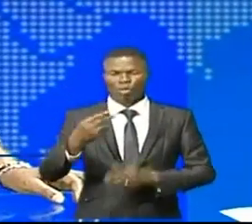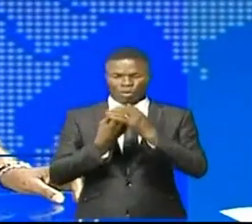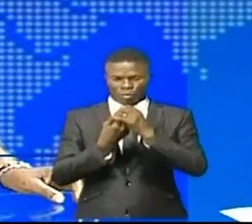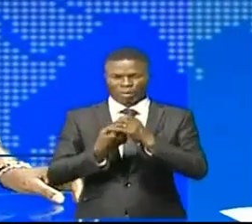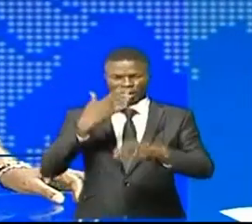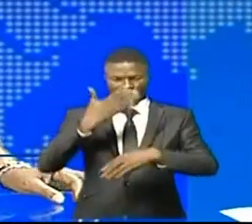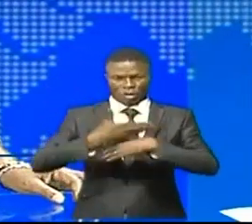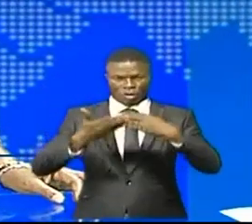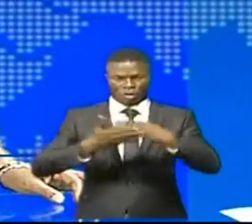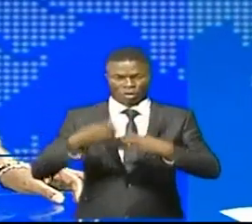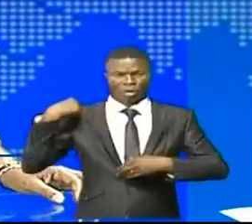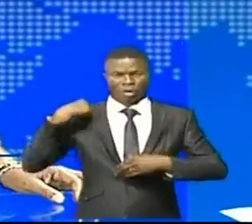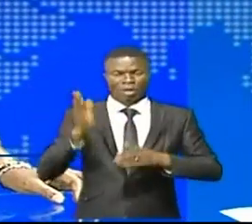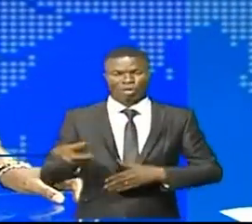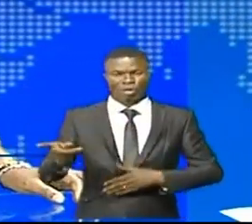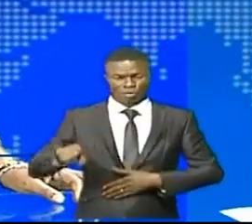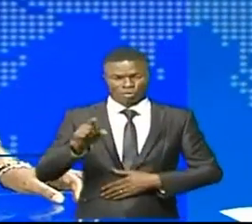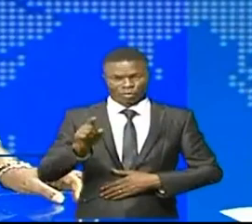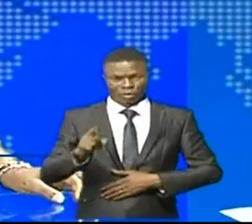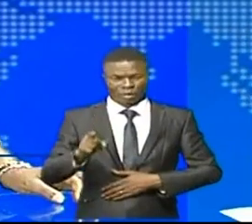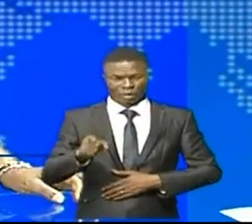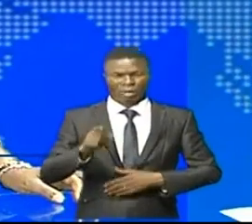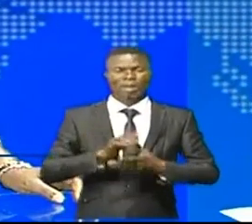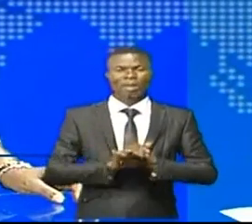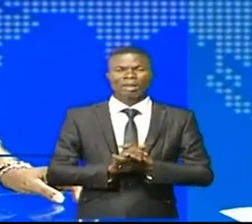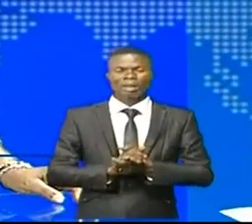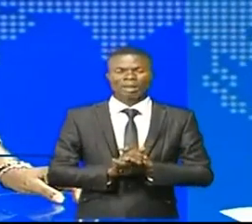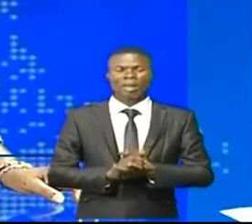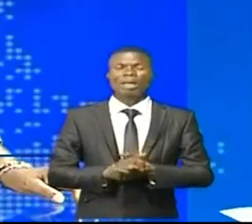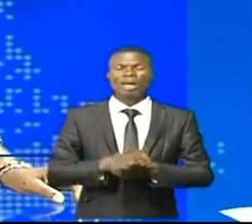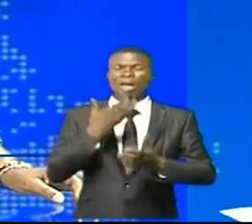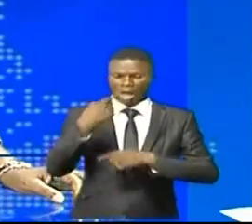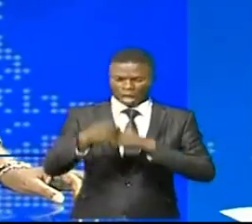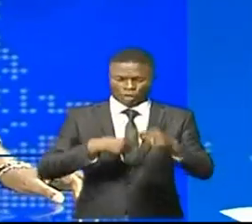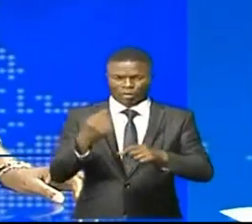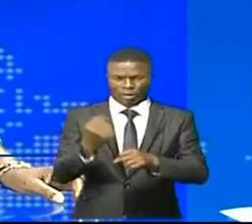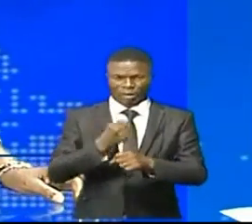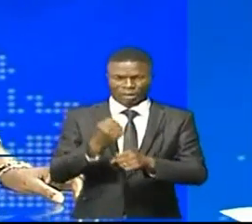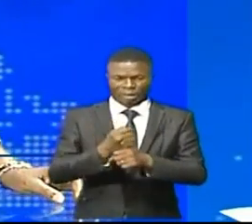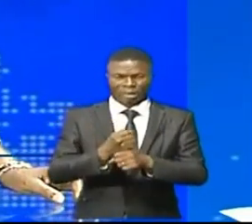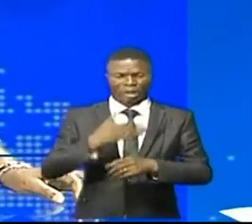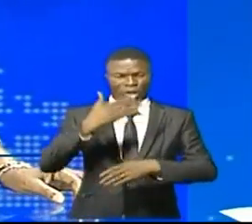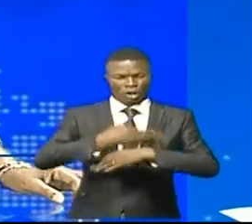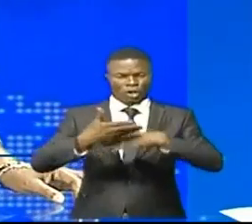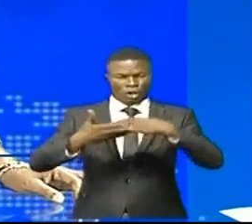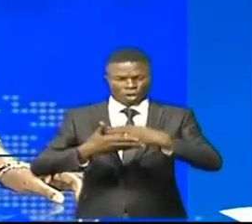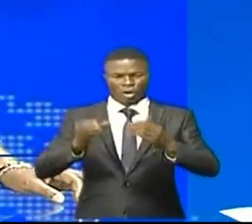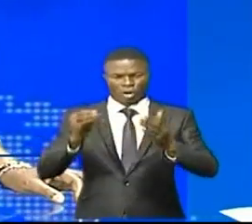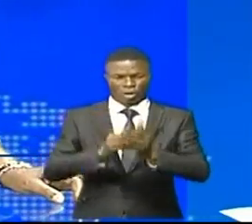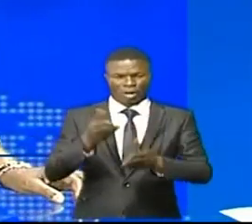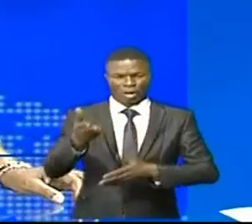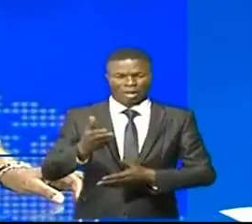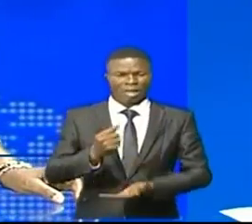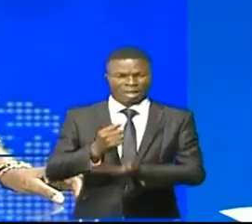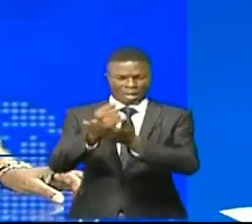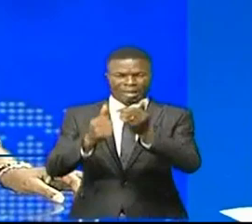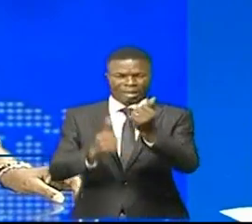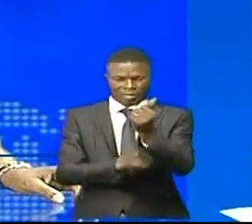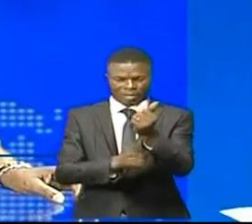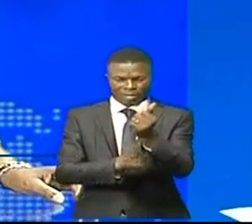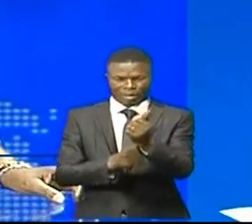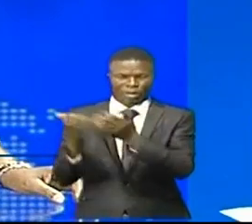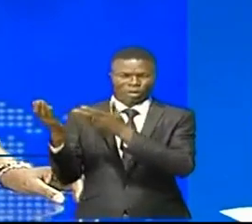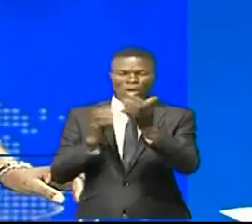Le gouverneur de province Christophe Basséane Nanga a lancé le travaux de sa reconstruction pour faciliter le transport